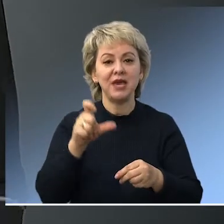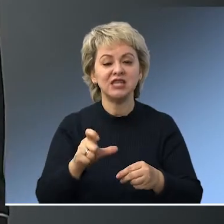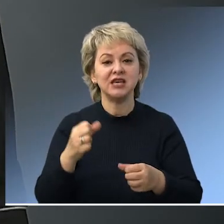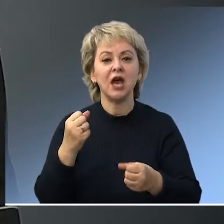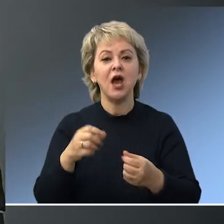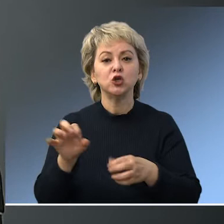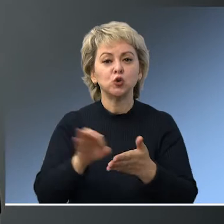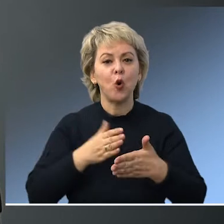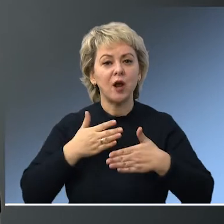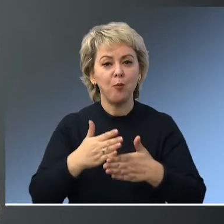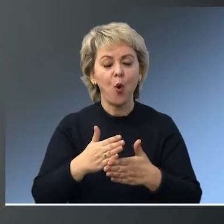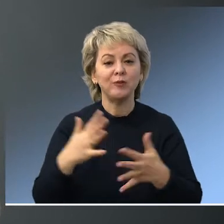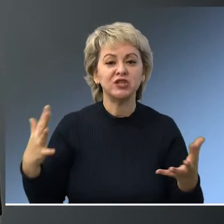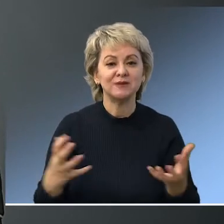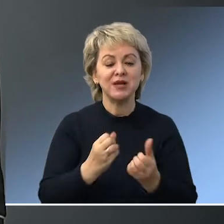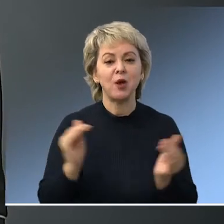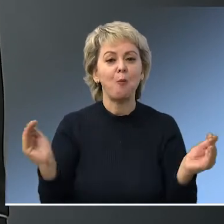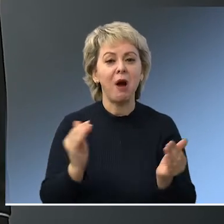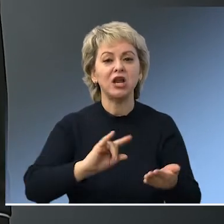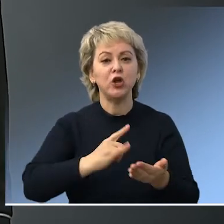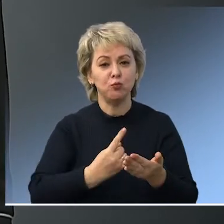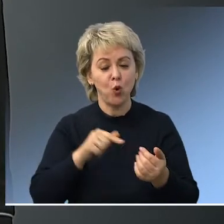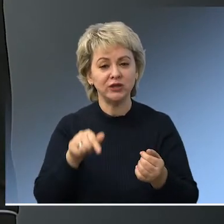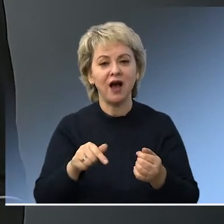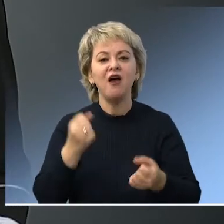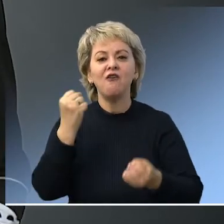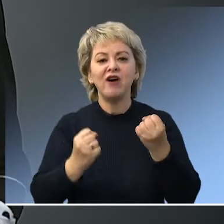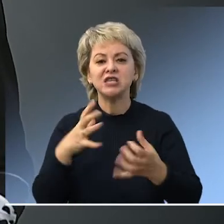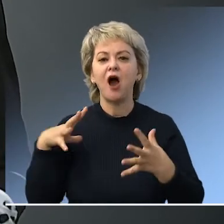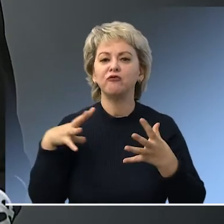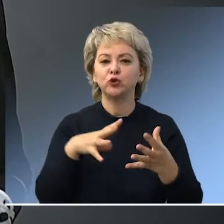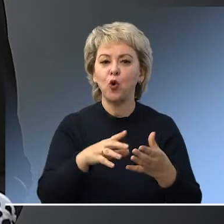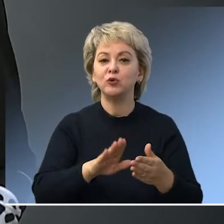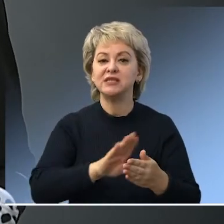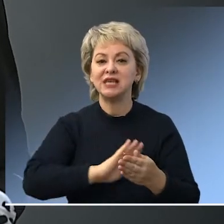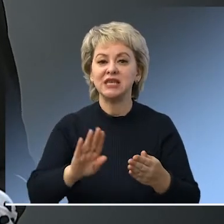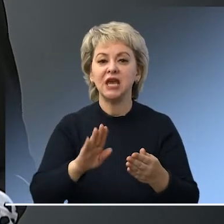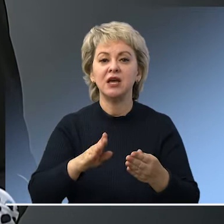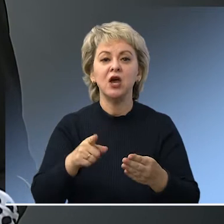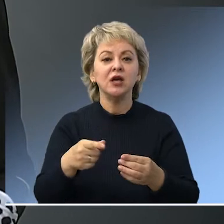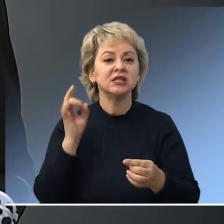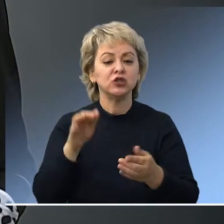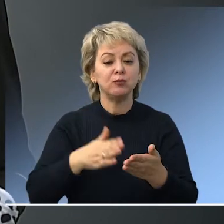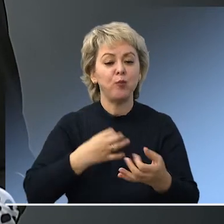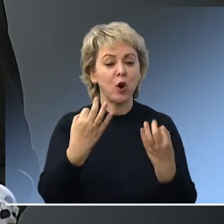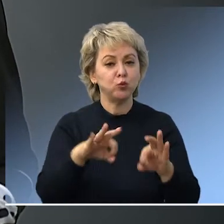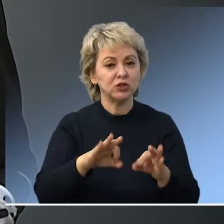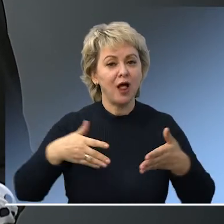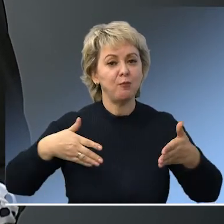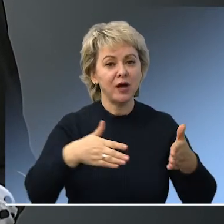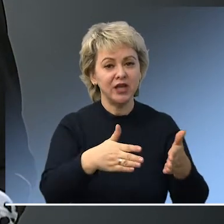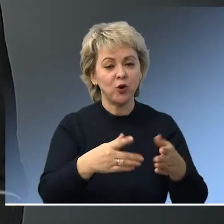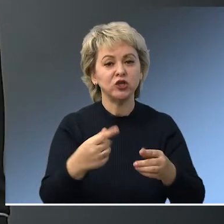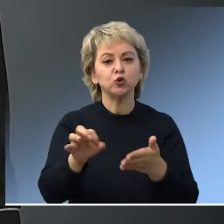в автомобиле реанимации боролись за жизнь маленького ребенка, водитель автобуса категорически игнорировал сирены и не